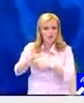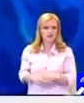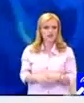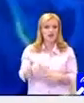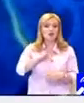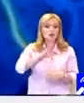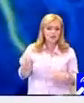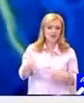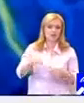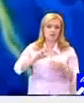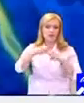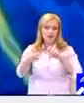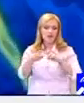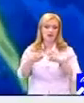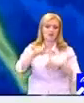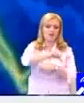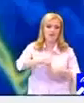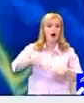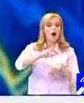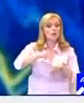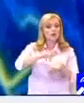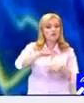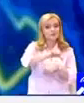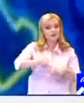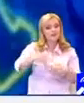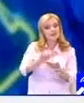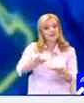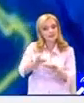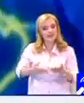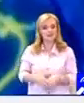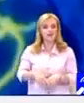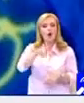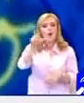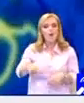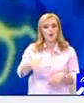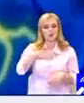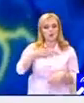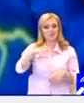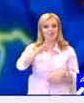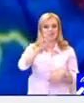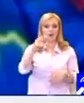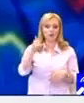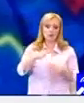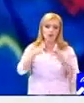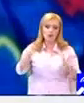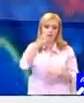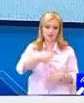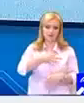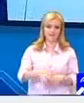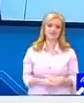evita situațiile incomode la vamă, poliția de frontieră vine cu unele recomandări. Colegul meu, Vitalie Guțu, are detalii.